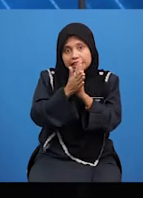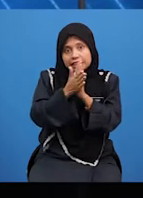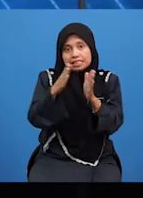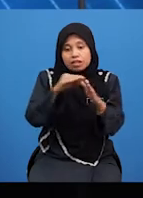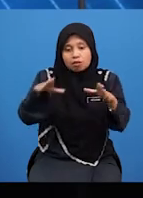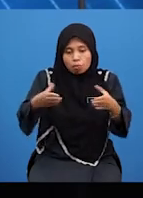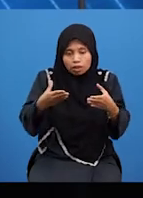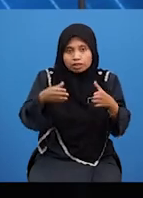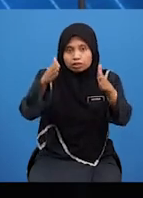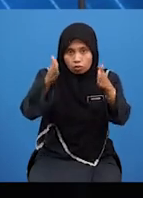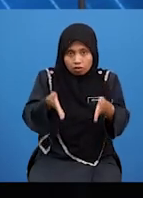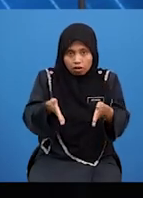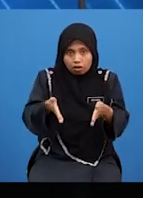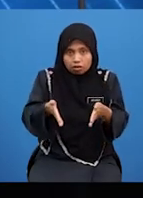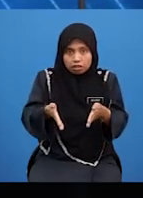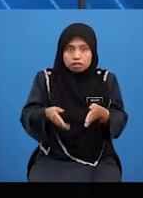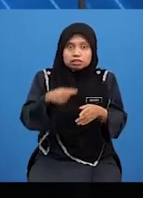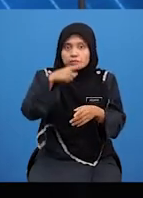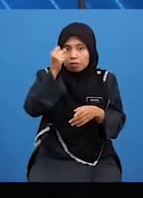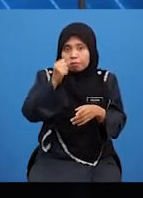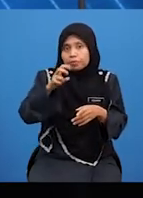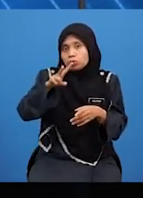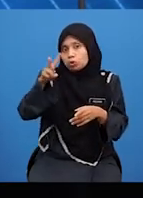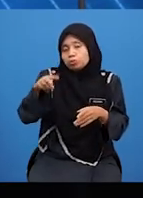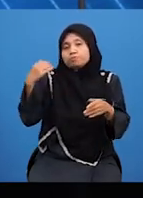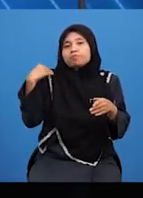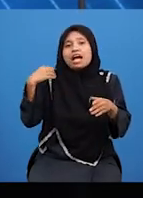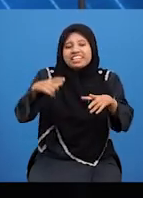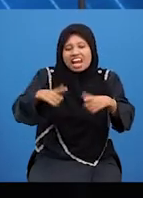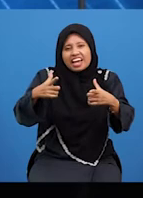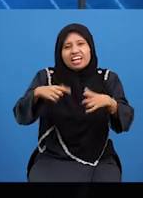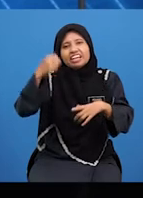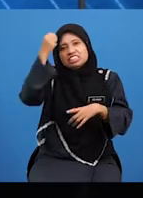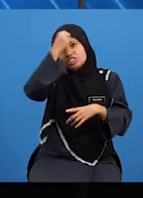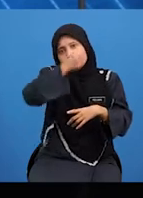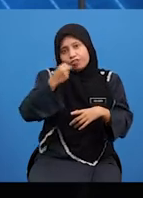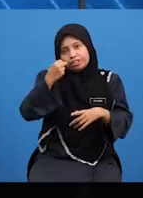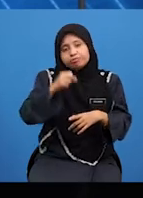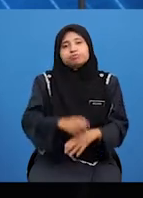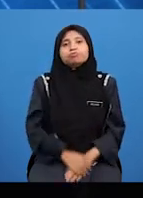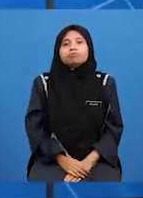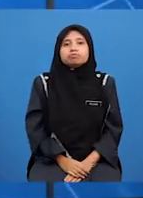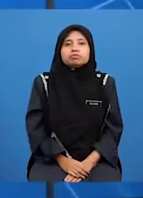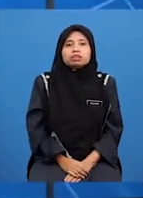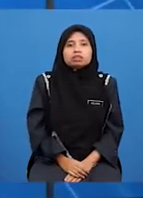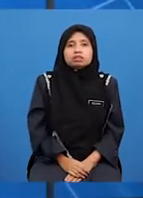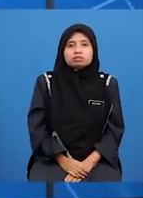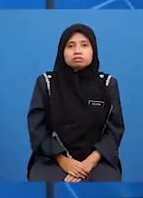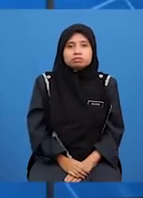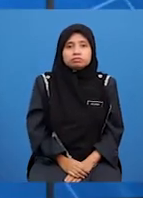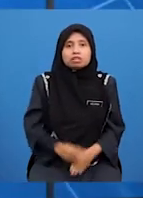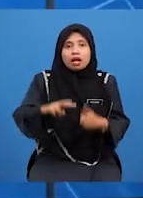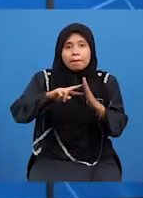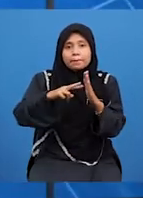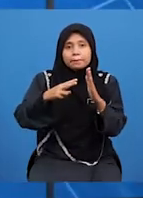manusia. Kerana kedua-dua jenis objek ini mempunyai karakter dan juga tekstur yang berlainan. Betul tu cikgu.